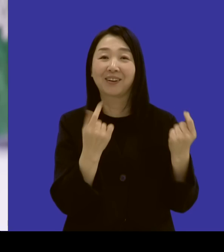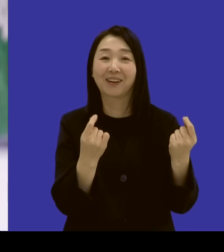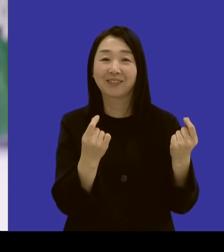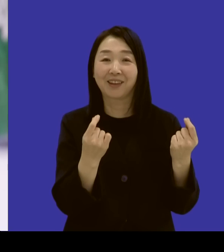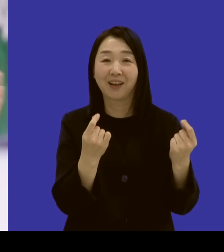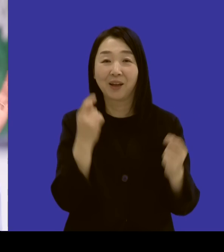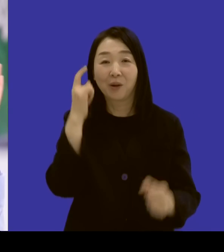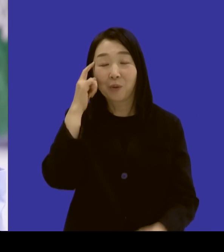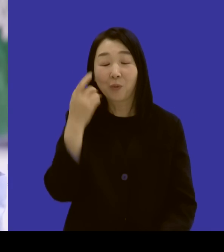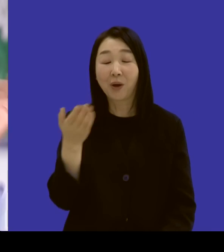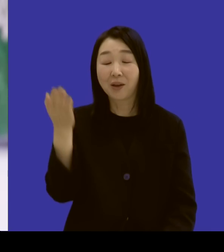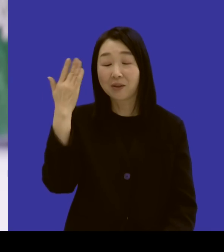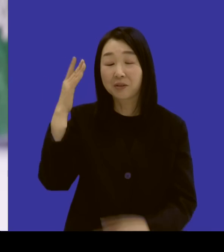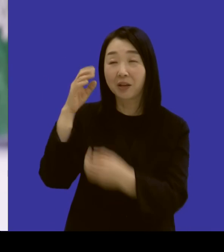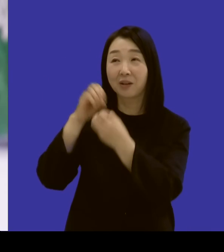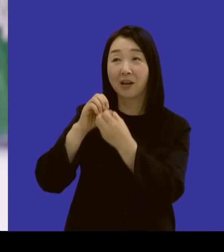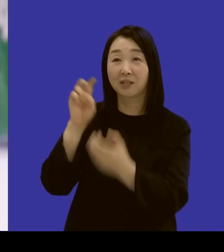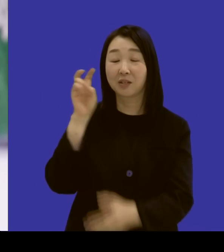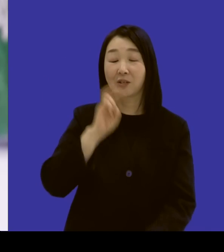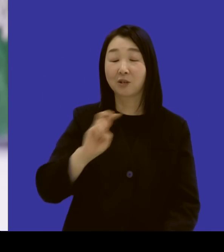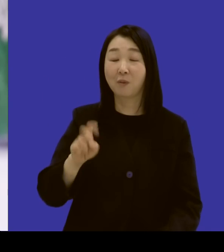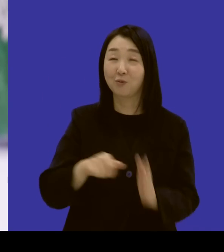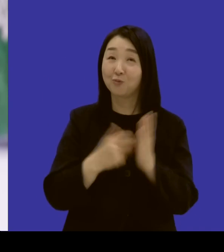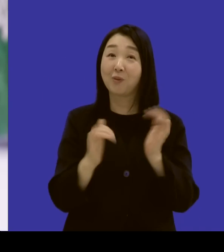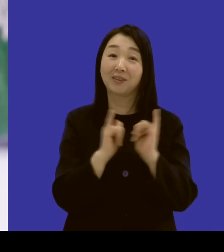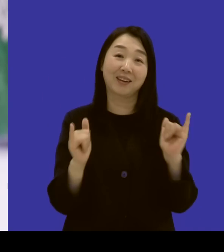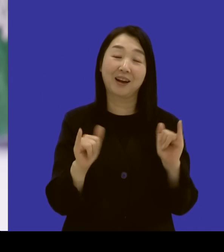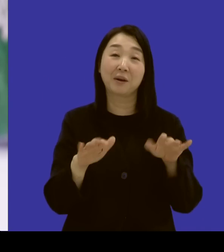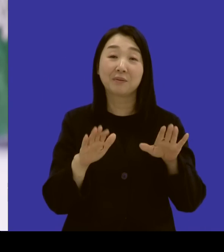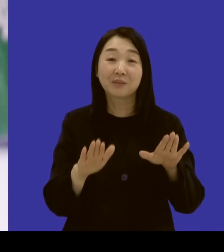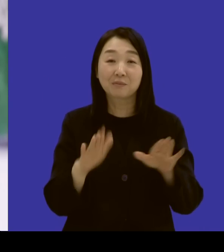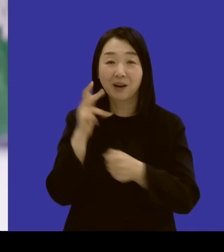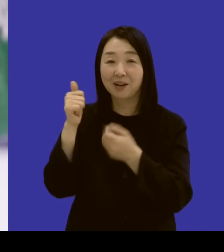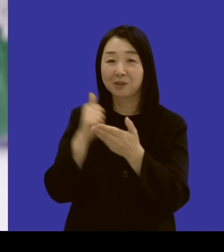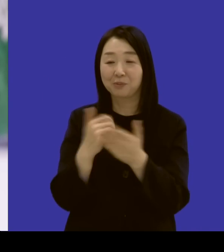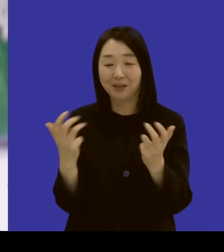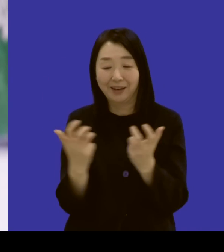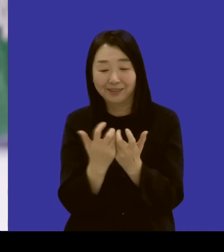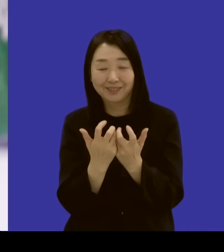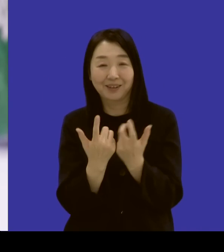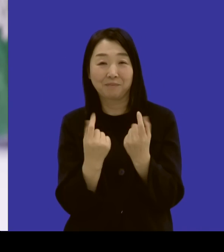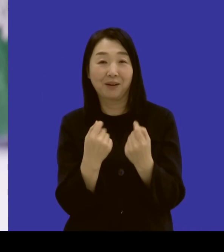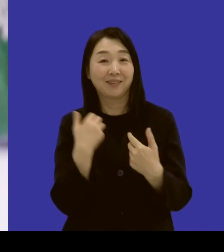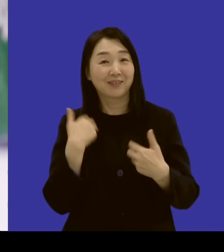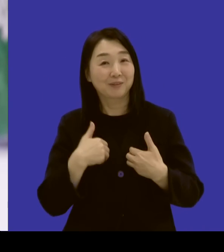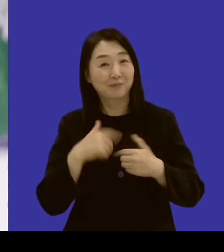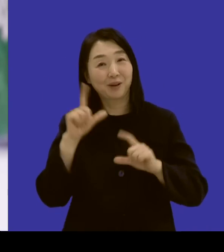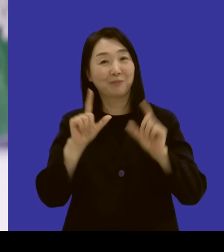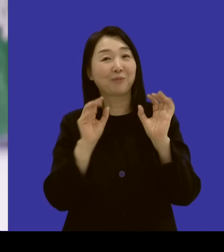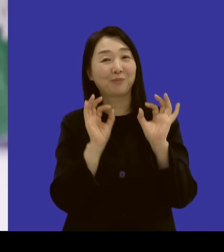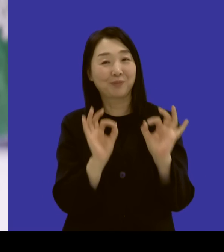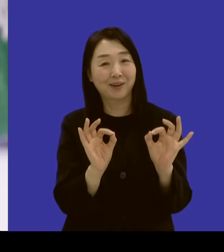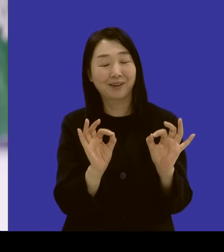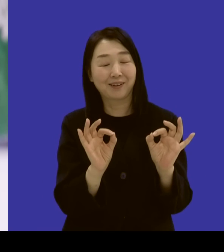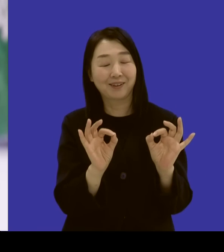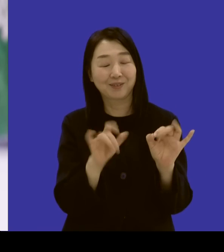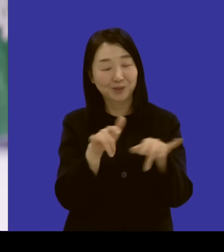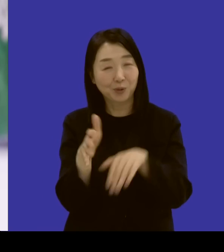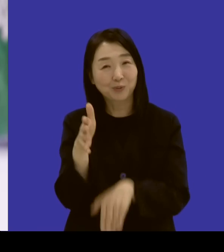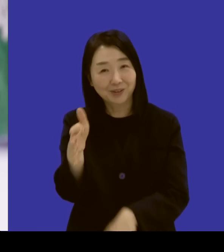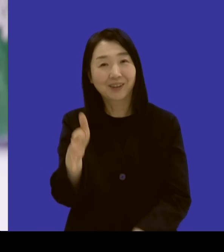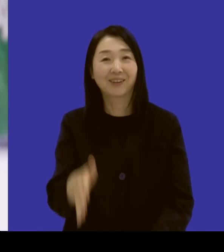한 세대 클래식 음악에 획을 그으신 분이 지금은 하나님으로 가득 차서 너무나 기뻐하는 그런 연주자